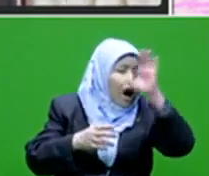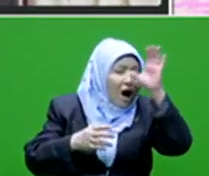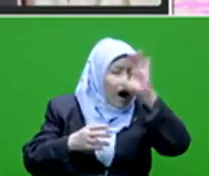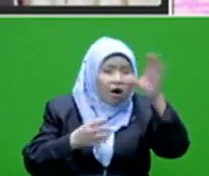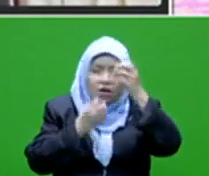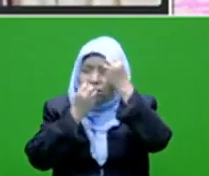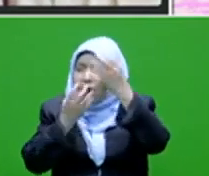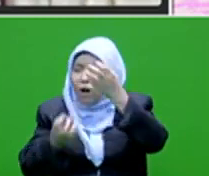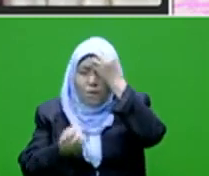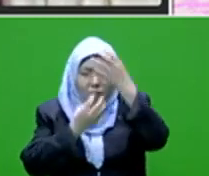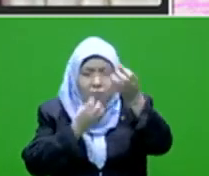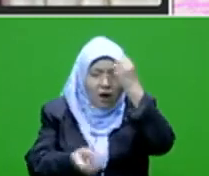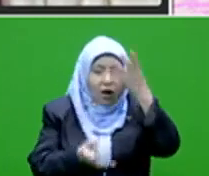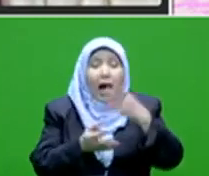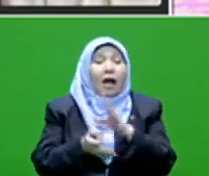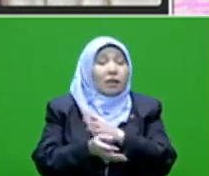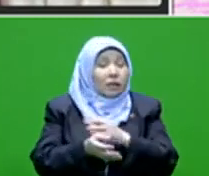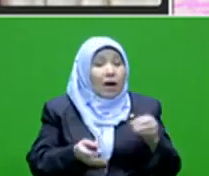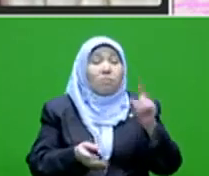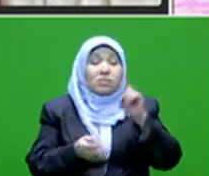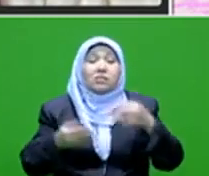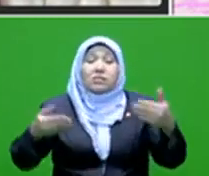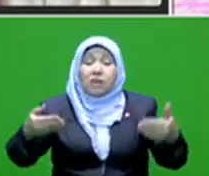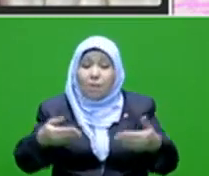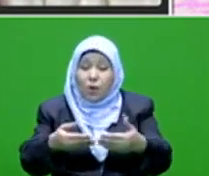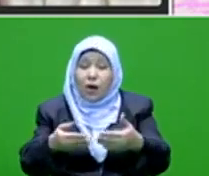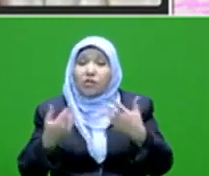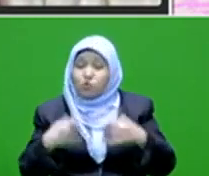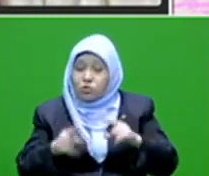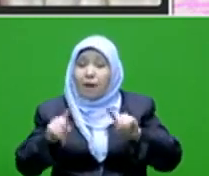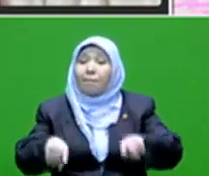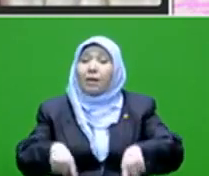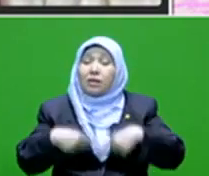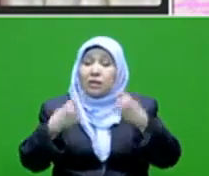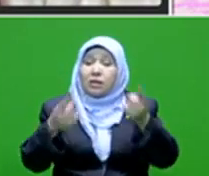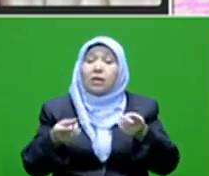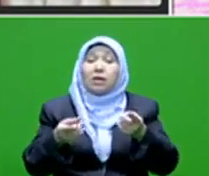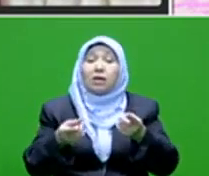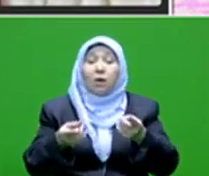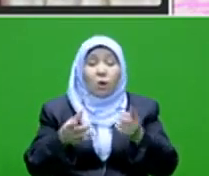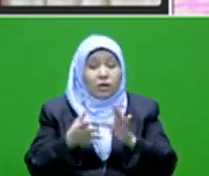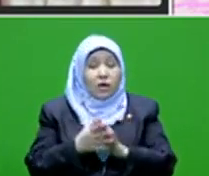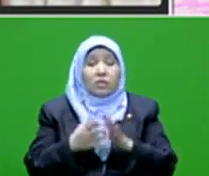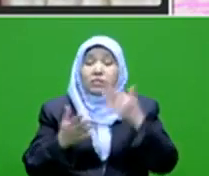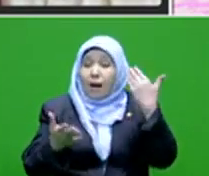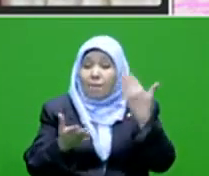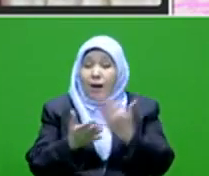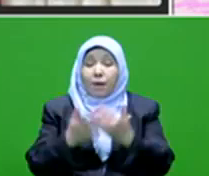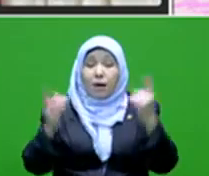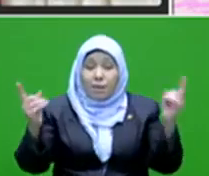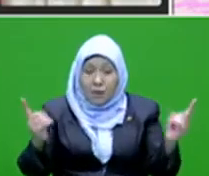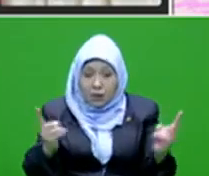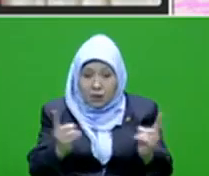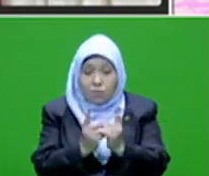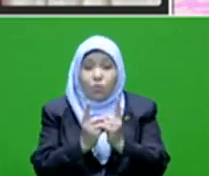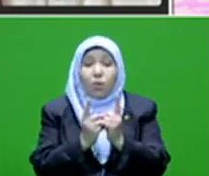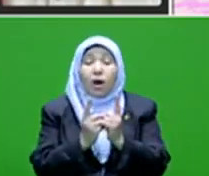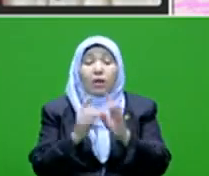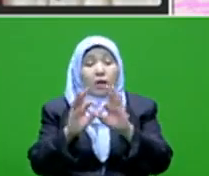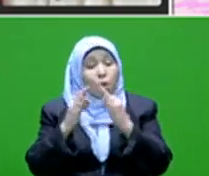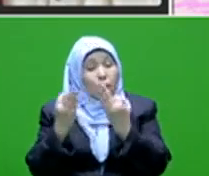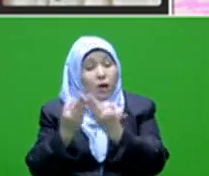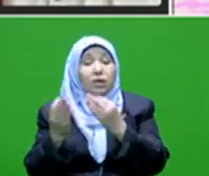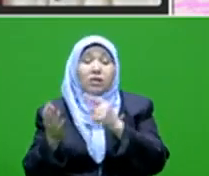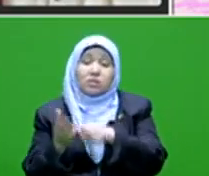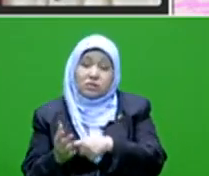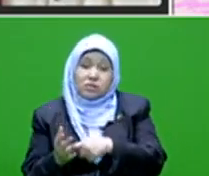lagi dan kena lagi sambungannya. Bila dah pergi itu sampai kepada penemuan, pertemuan keluarga ini Ustaz